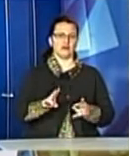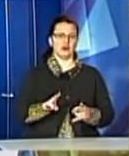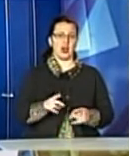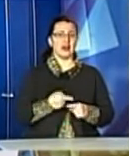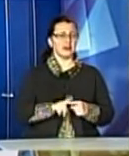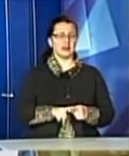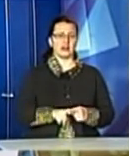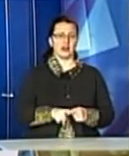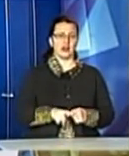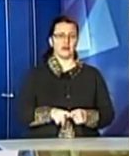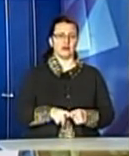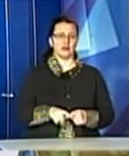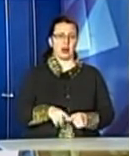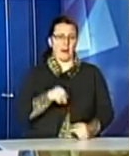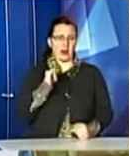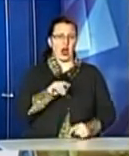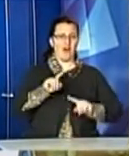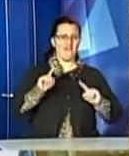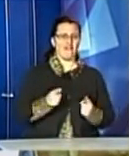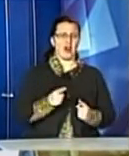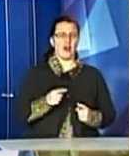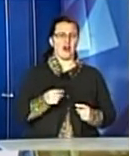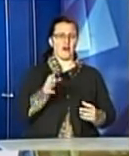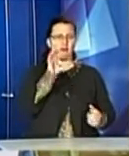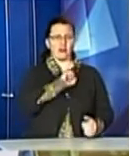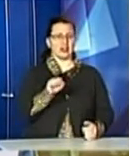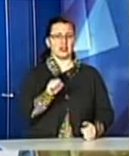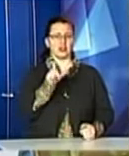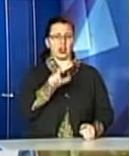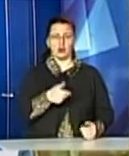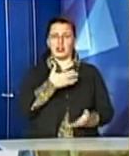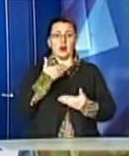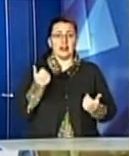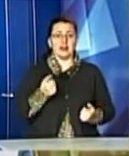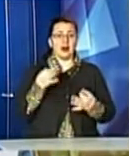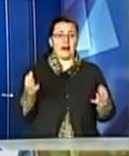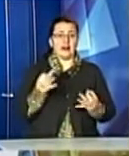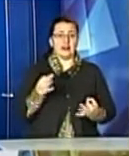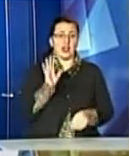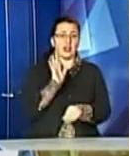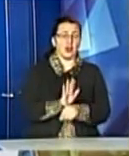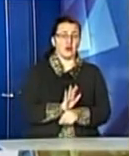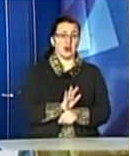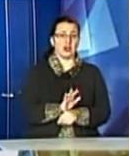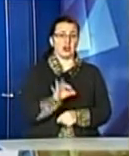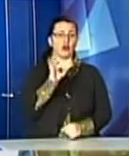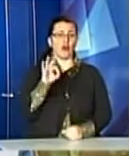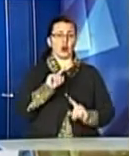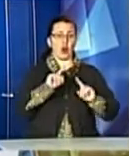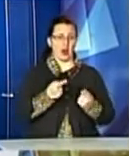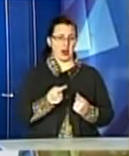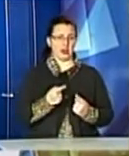Це однозначно злочин, викрадення людини, тому що немає ніяких постанов про